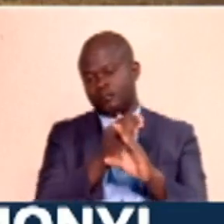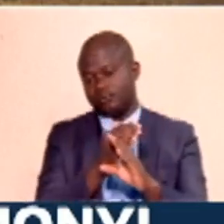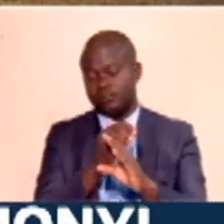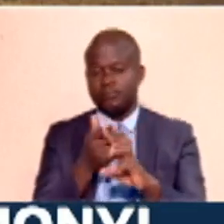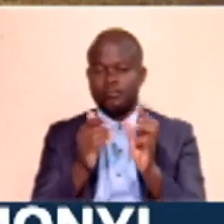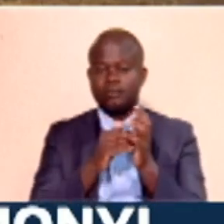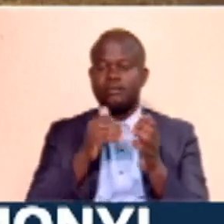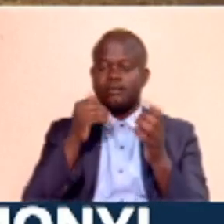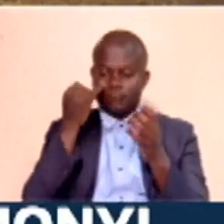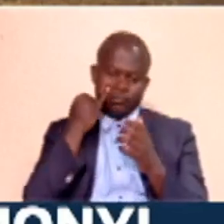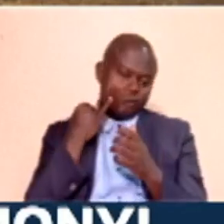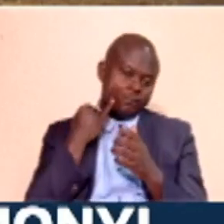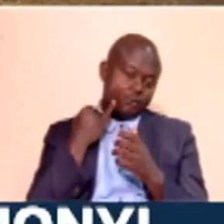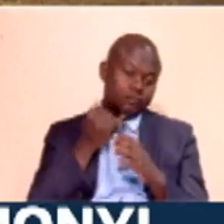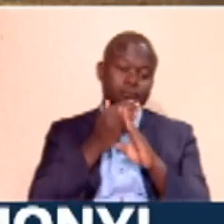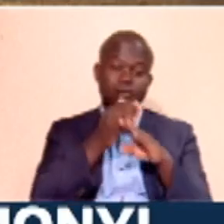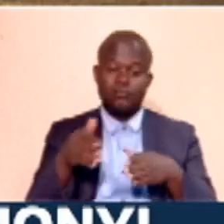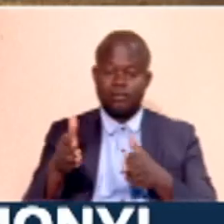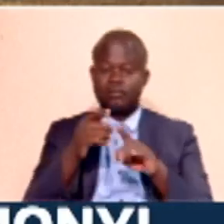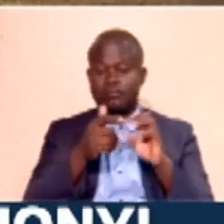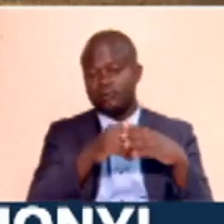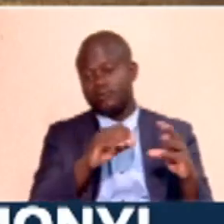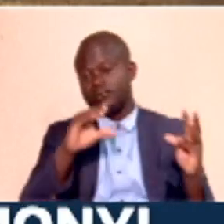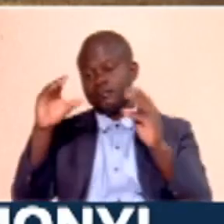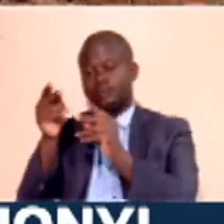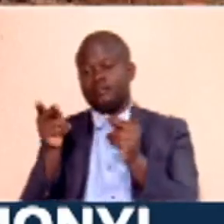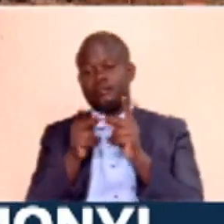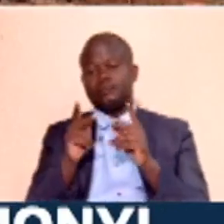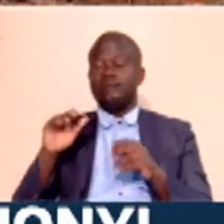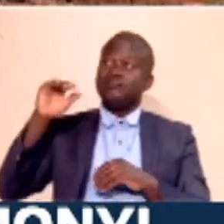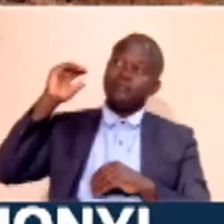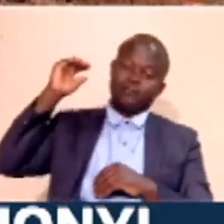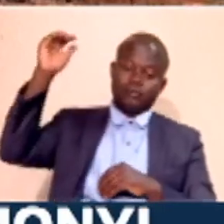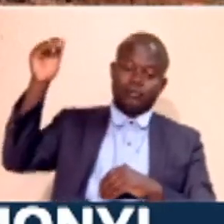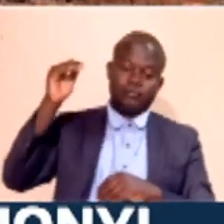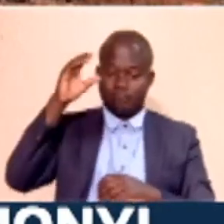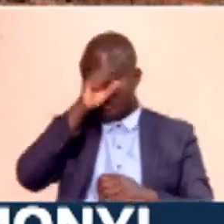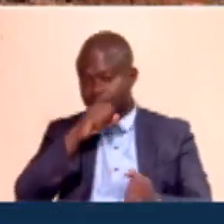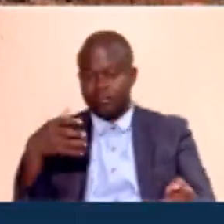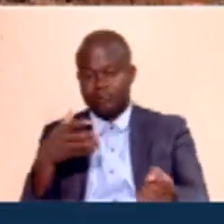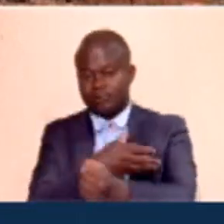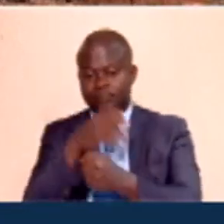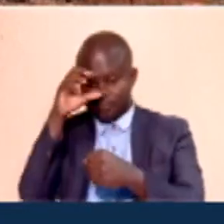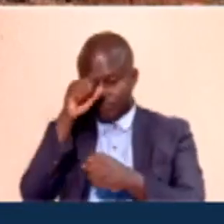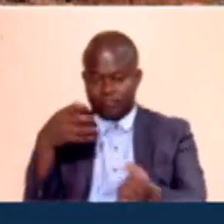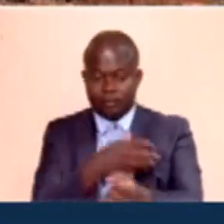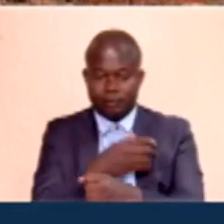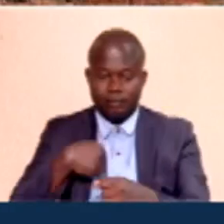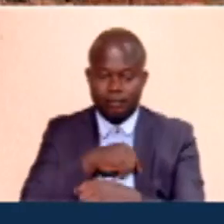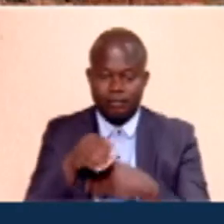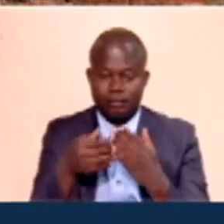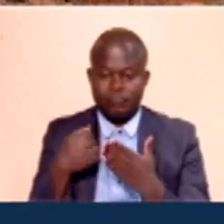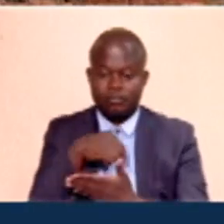cyane igikomeye bakarwanya isuri imirima yabo ariko bakahimuka bajya gutura ahirengeye habuze ubushobozi habuze ubushobozi nibarabona